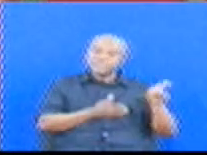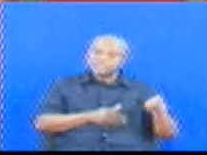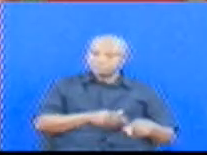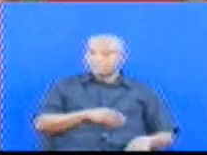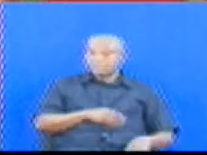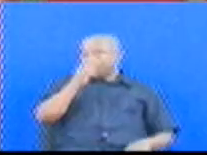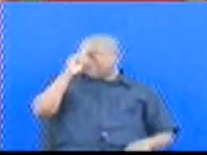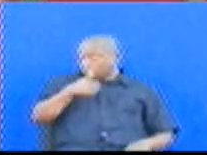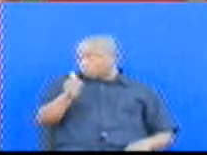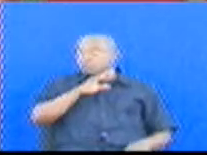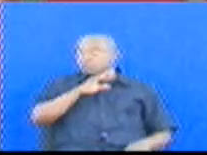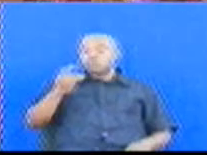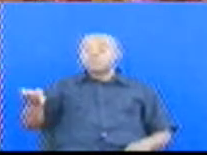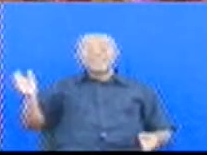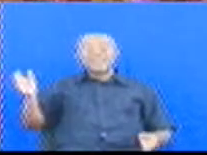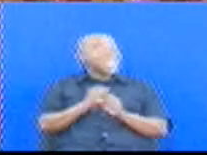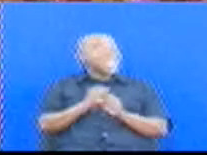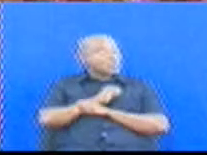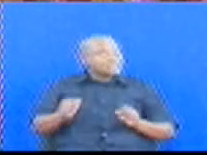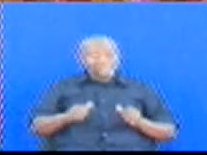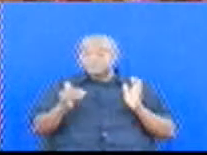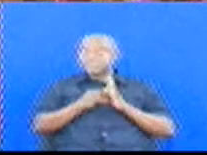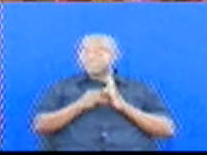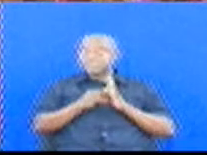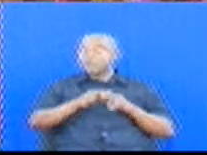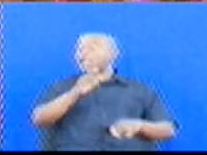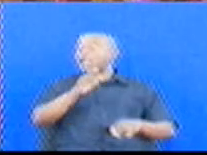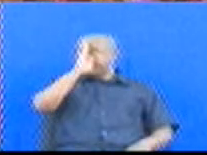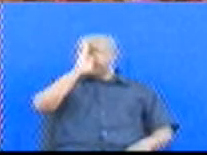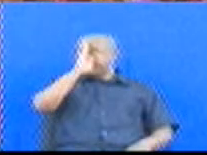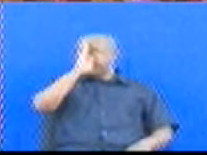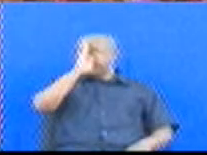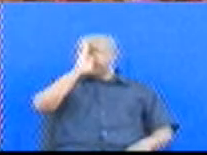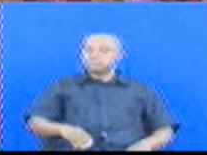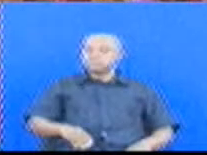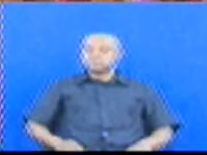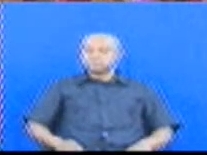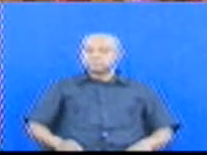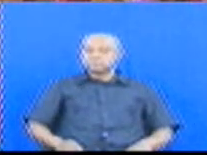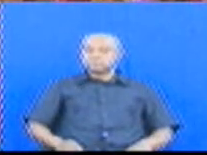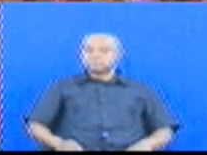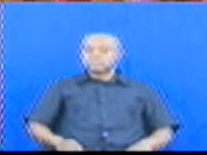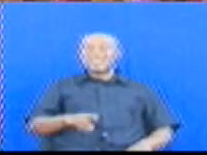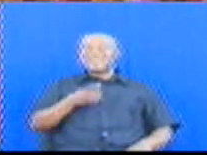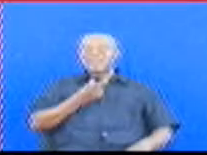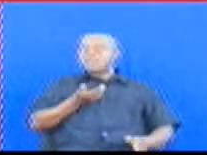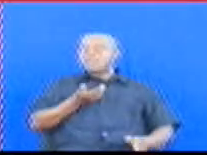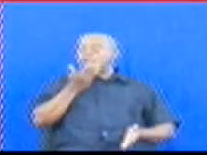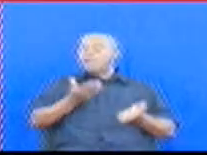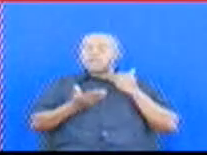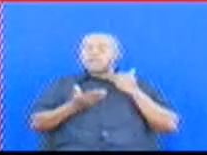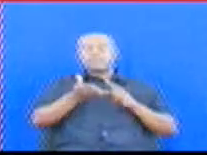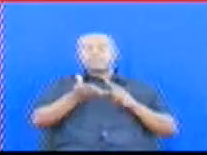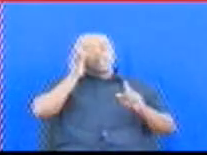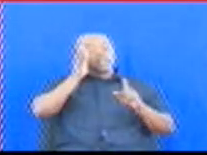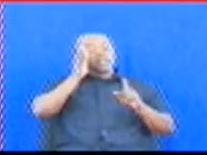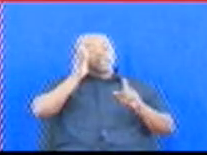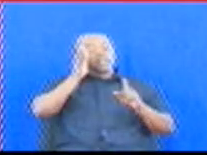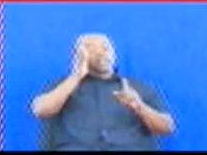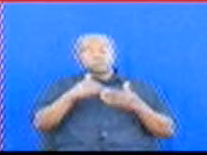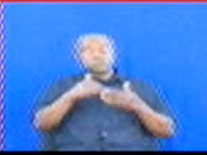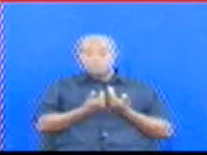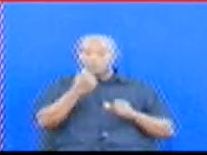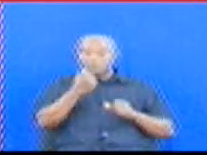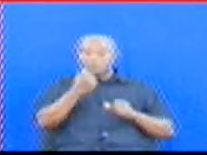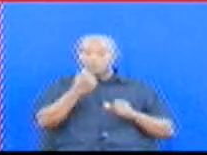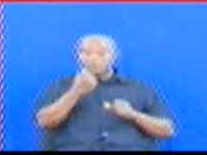wenyewe, na haiwezi kukaa milele, kwa sababu mwisho wa siku nani anaipima nia njema ya mtumishi wa mahakama ambaye